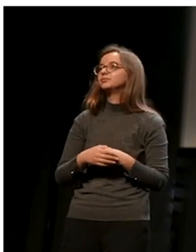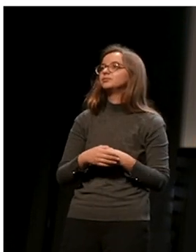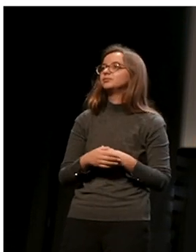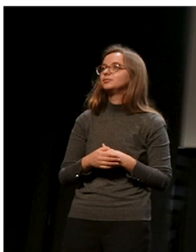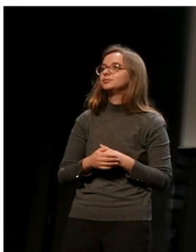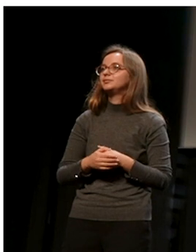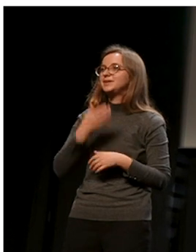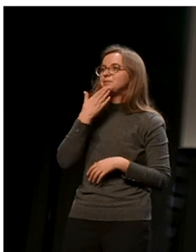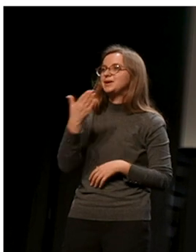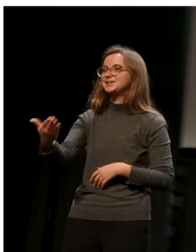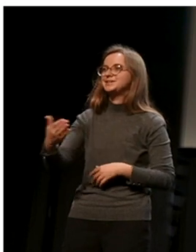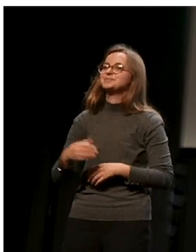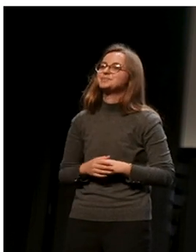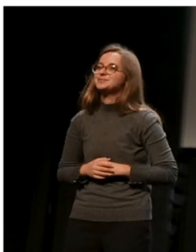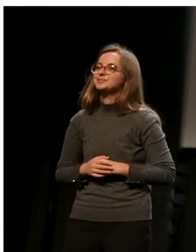Super, merci.